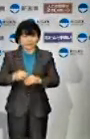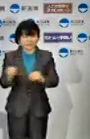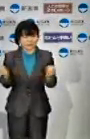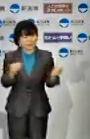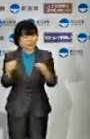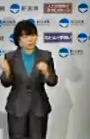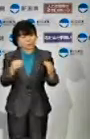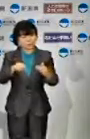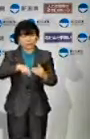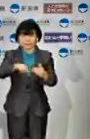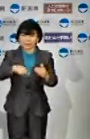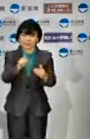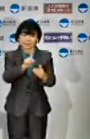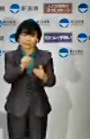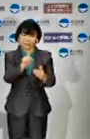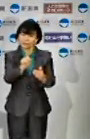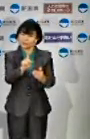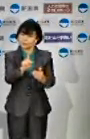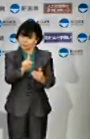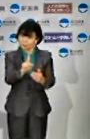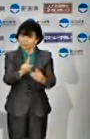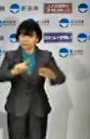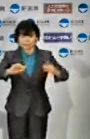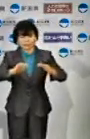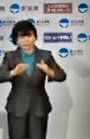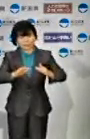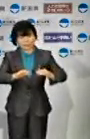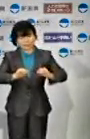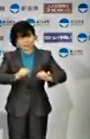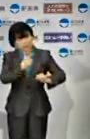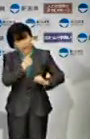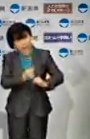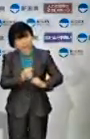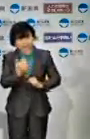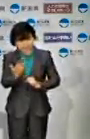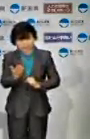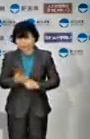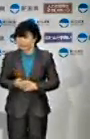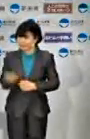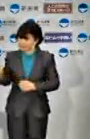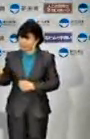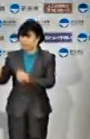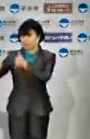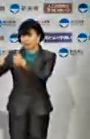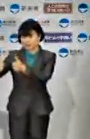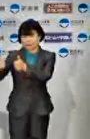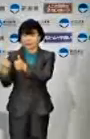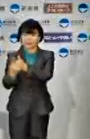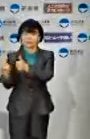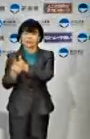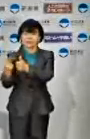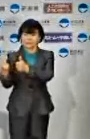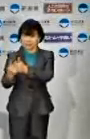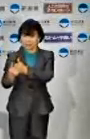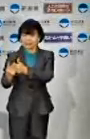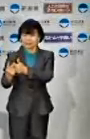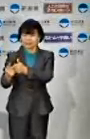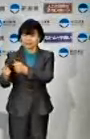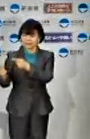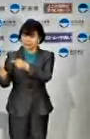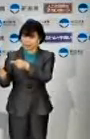が出ることだったりとか、どういう議論をしてほしい か、ね、このお二人のまさにキャラが非常に立っているので